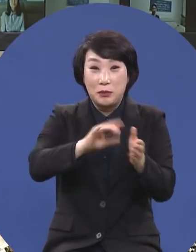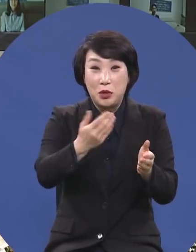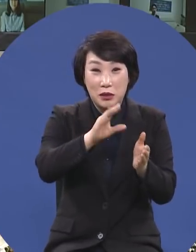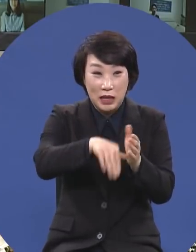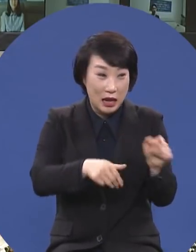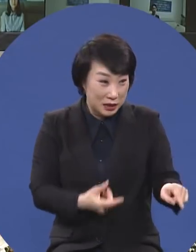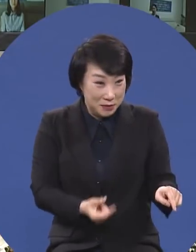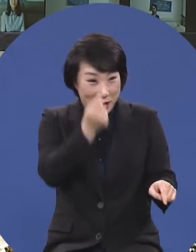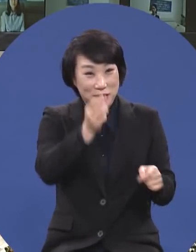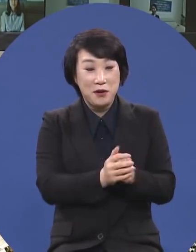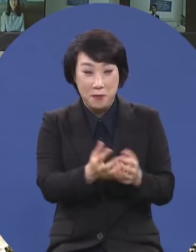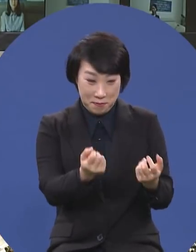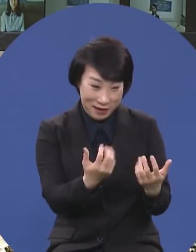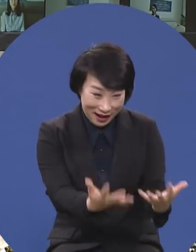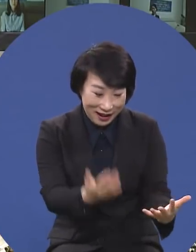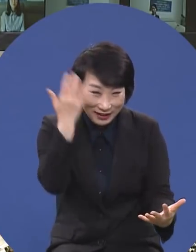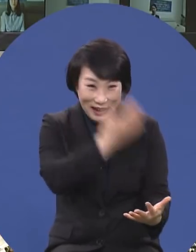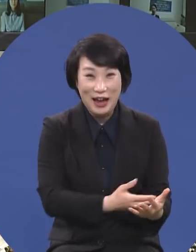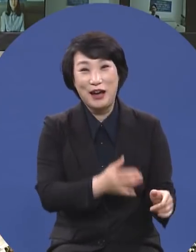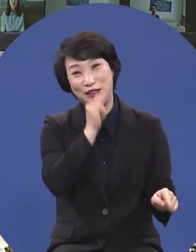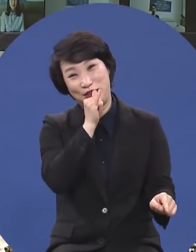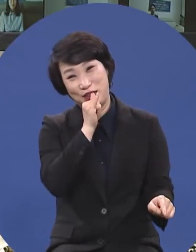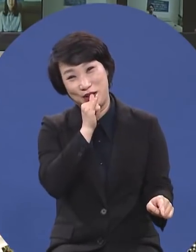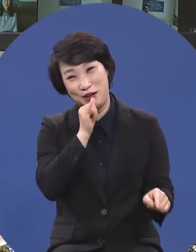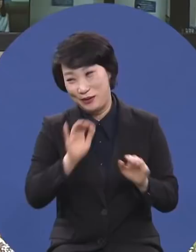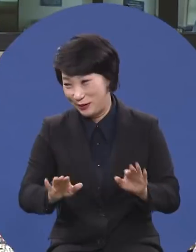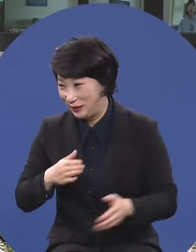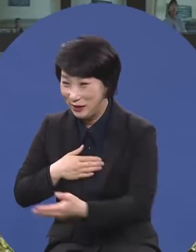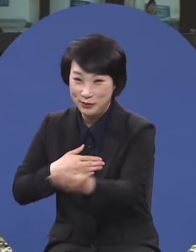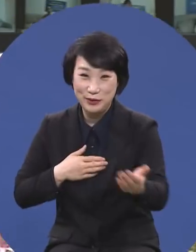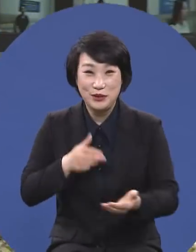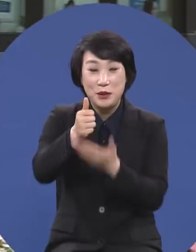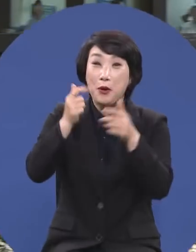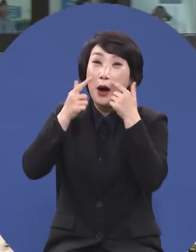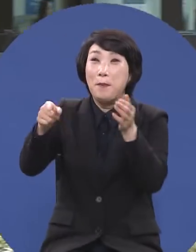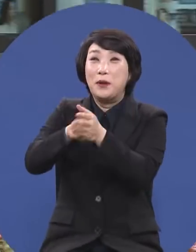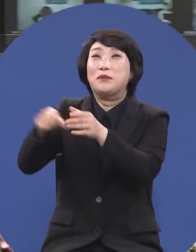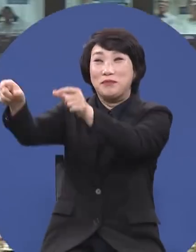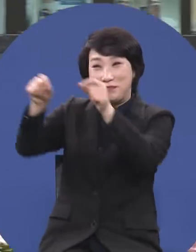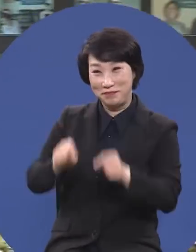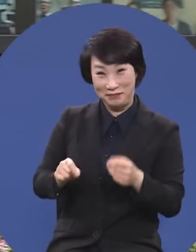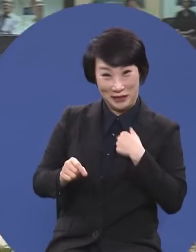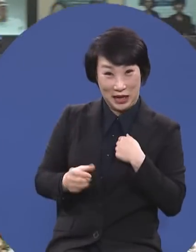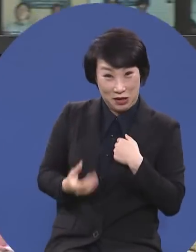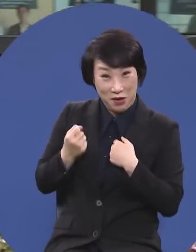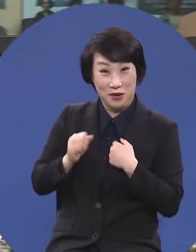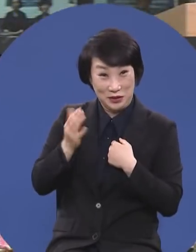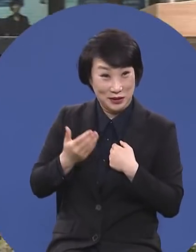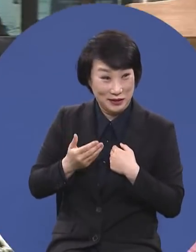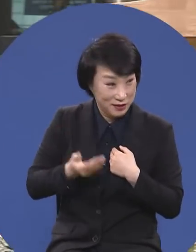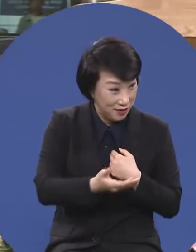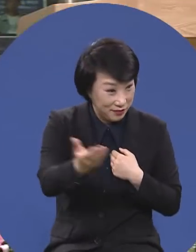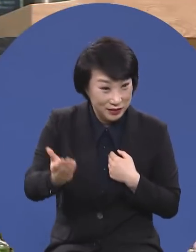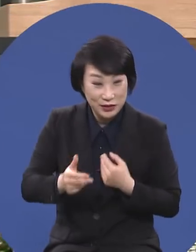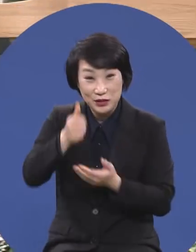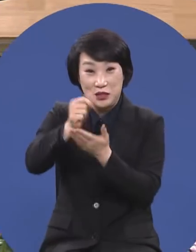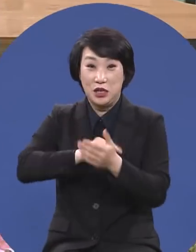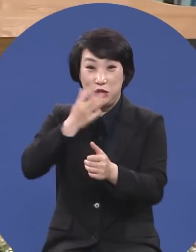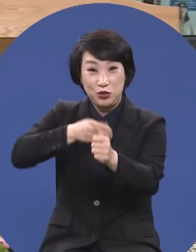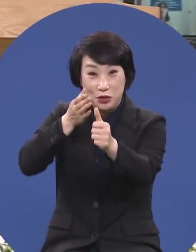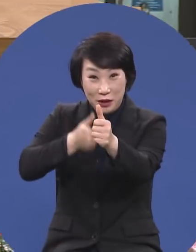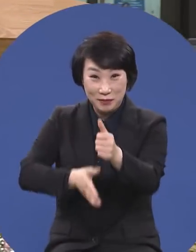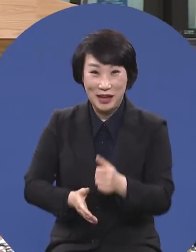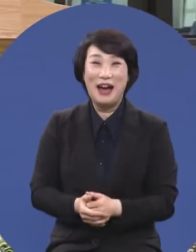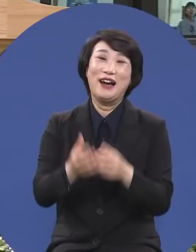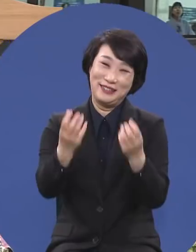드디어 현장에서 치료받더라 이 말이요. 오늘 주님의 확신이 내 확신이 되기를 주님의 이름으로